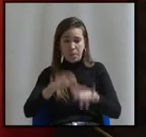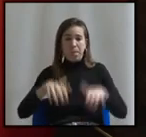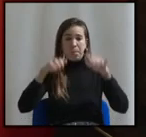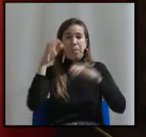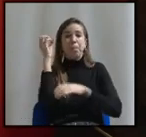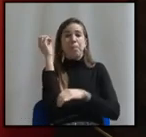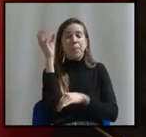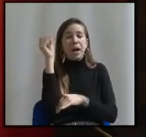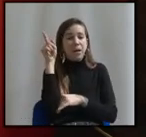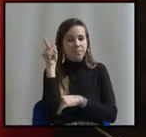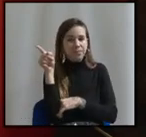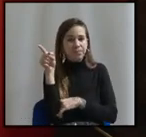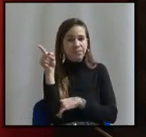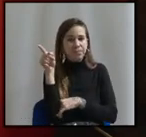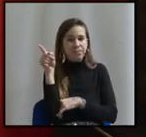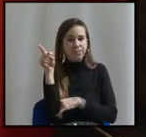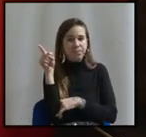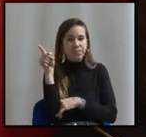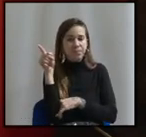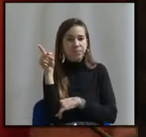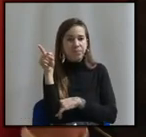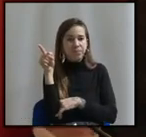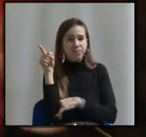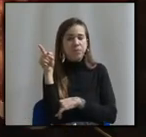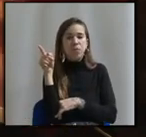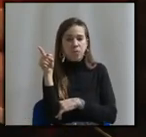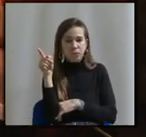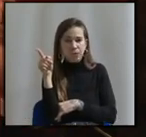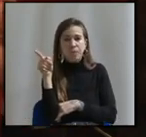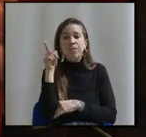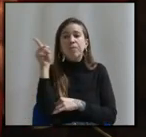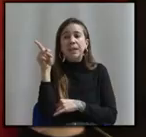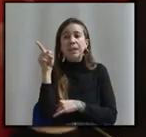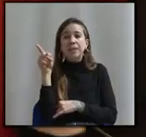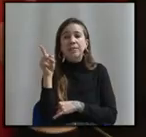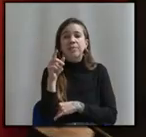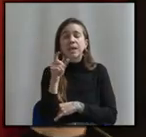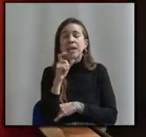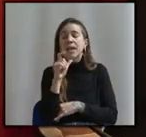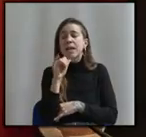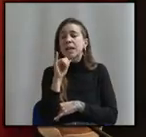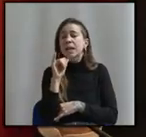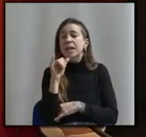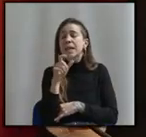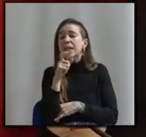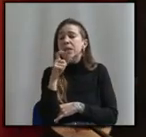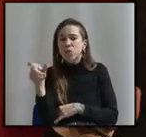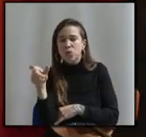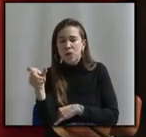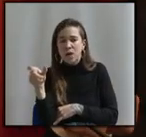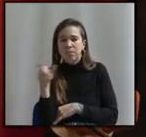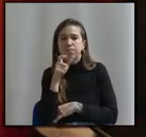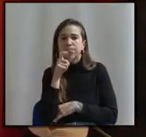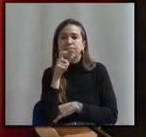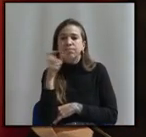plens, passa alguna cosa? En aquesta sala de plens va insultar el primer tinent d'alcalde